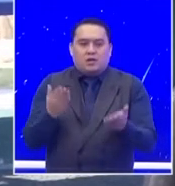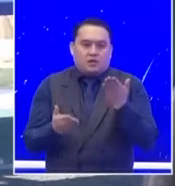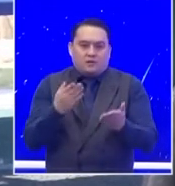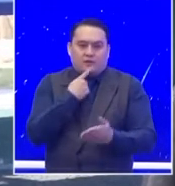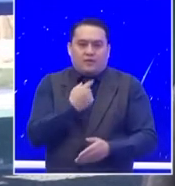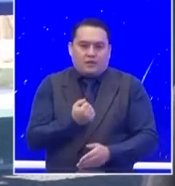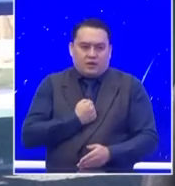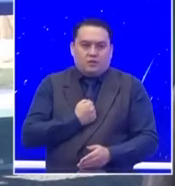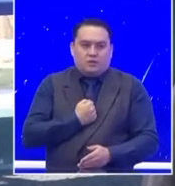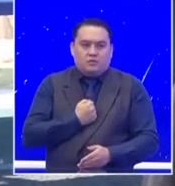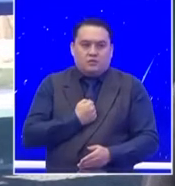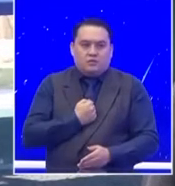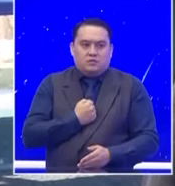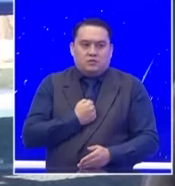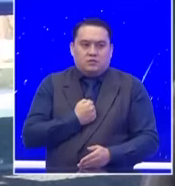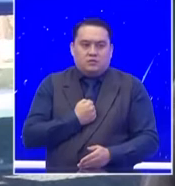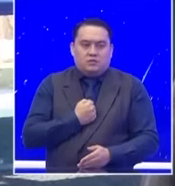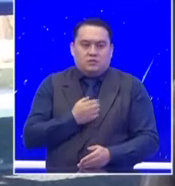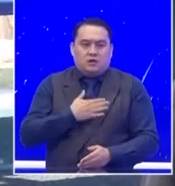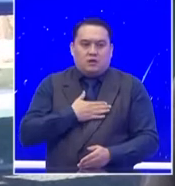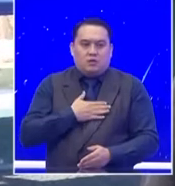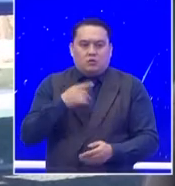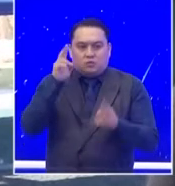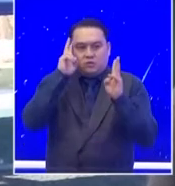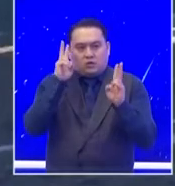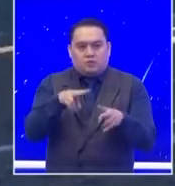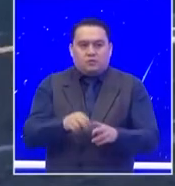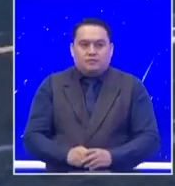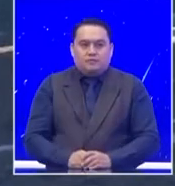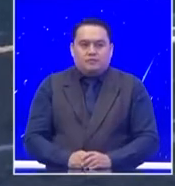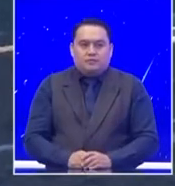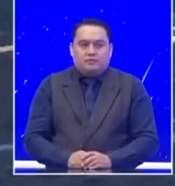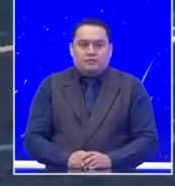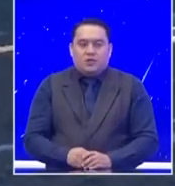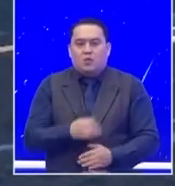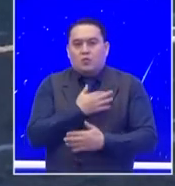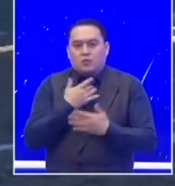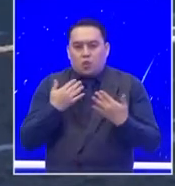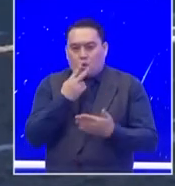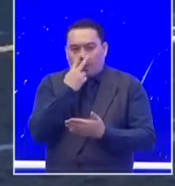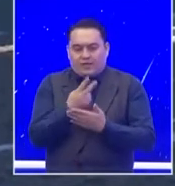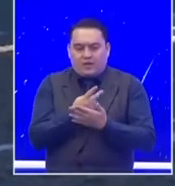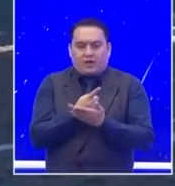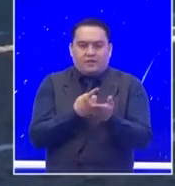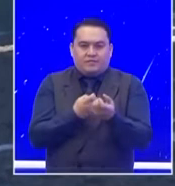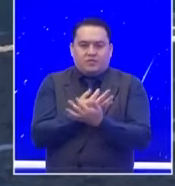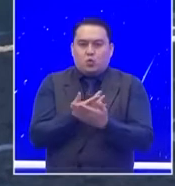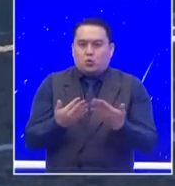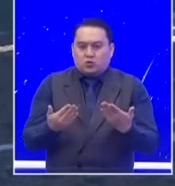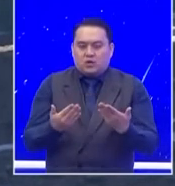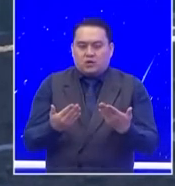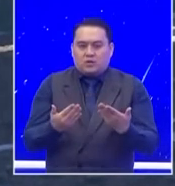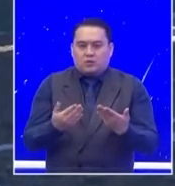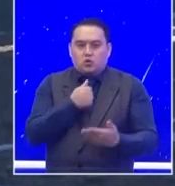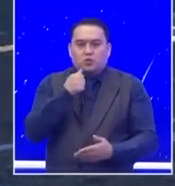с воинскими частями. Я точно еще не знаю. Сегодня мы увидели много новых оружий, и даже мы в прошлом